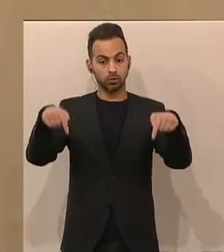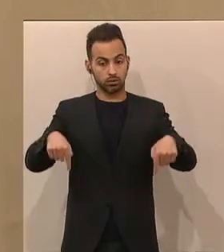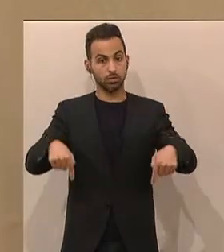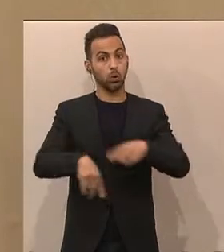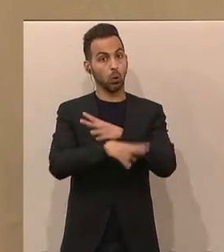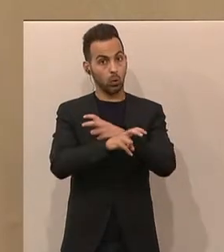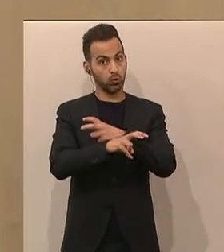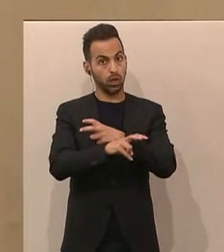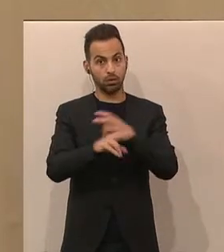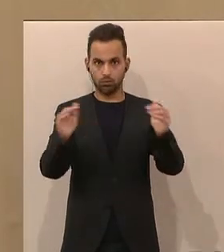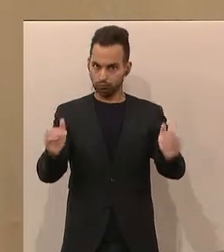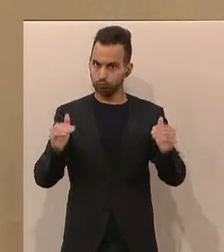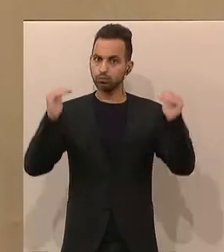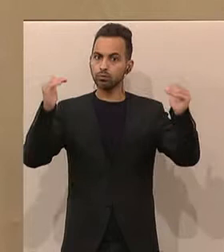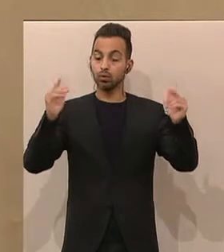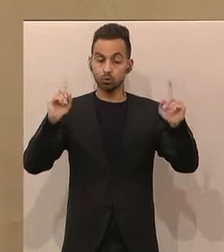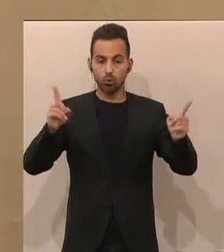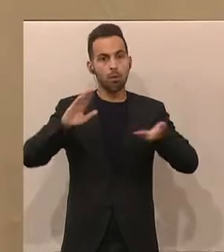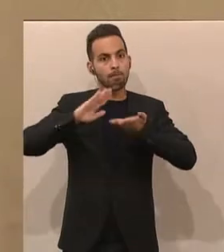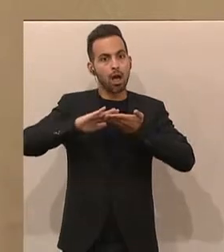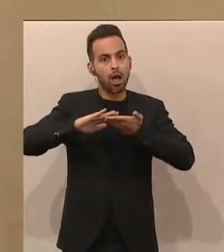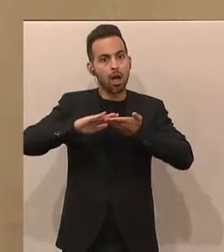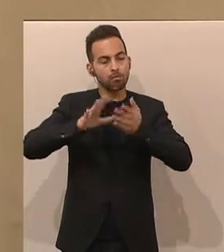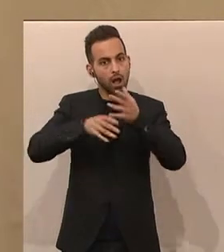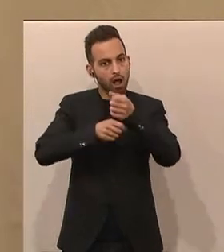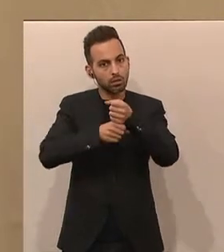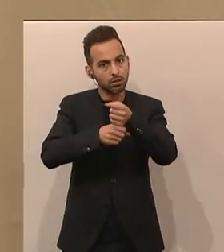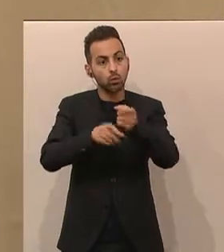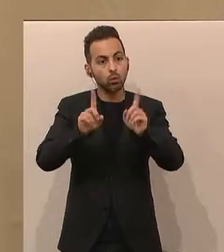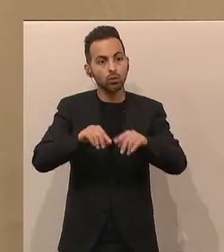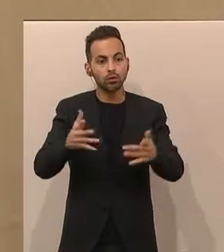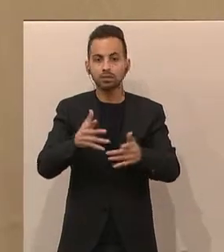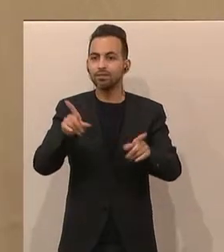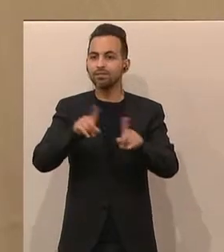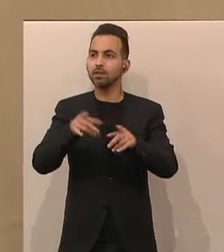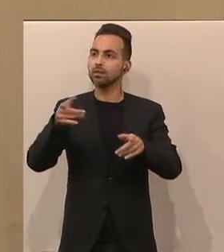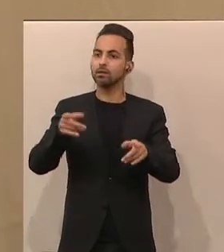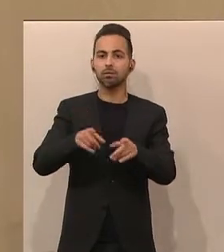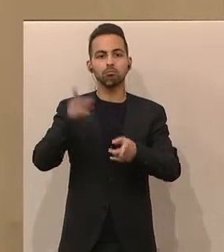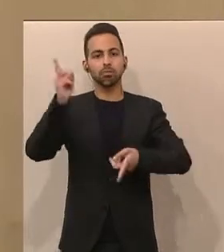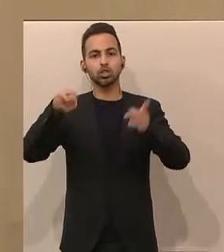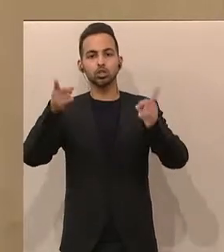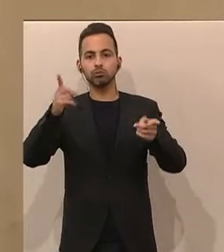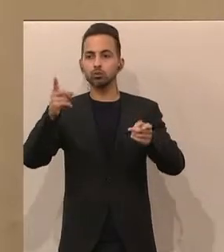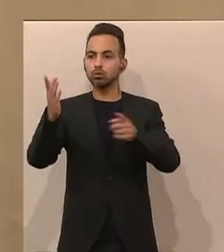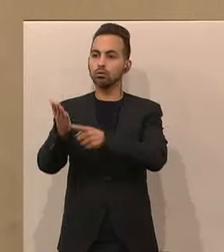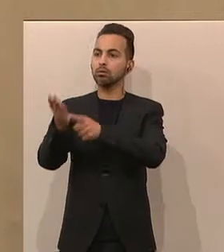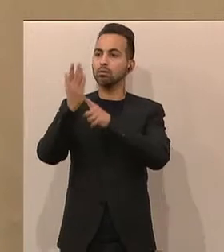haben, zu erhalten und gleichzeitig überschießende Bestimmungen, die sich vielleicht aus